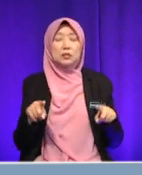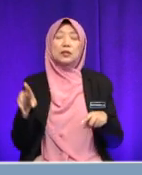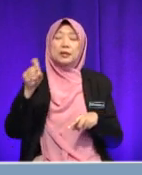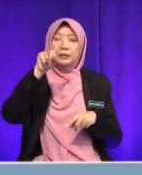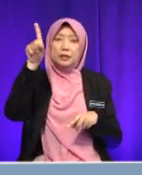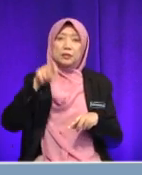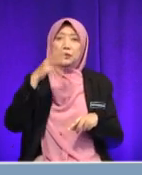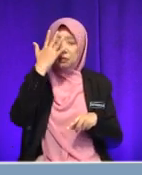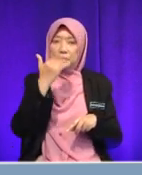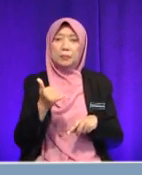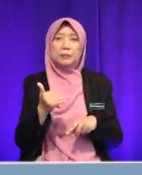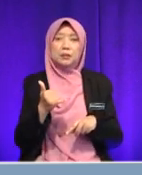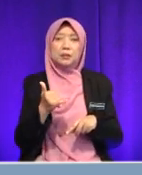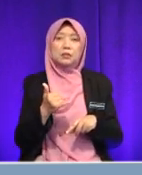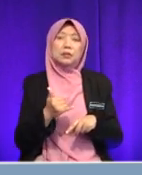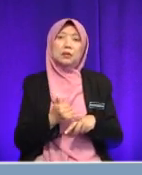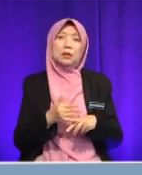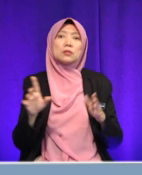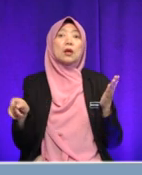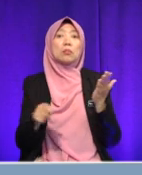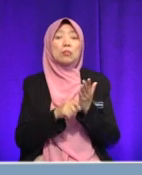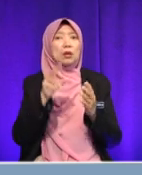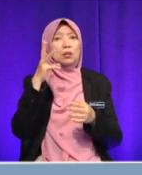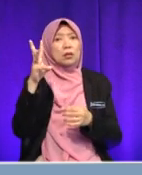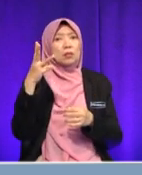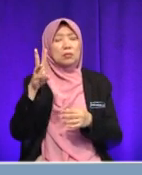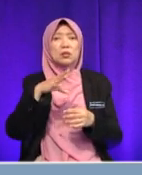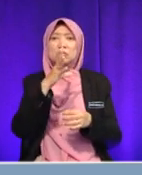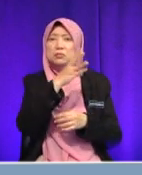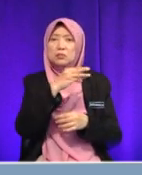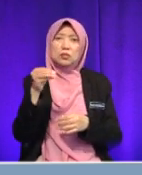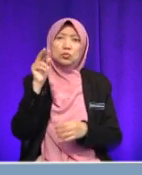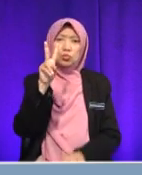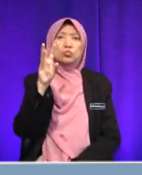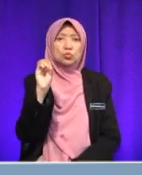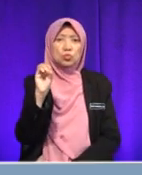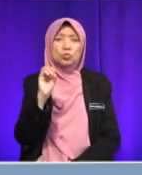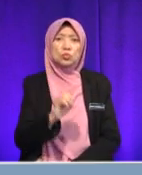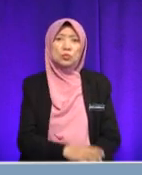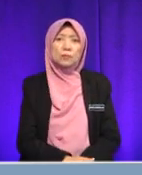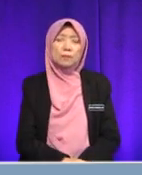Yeah. Kenapa Livanesh tambah 16 dan juga 20?